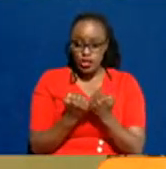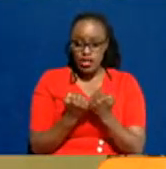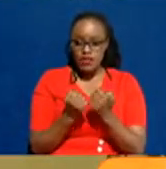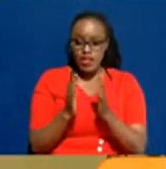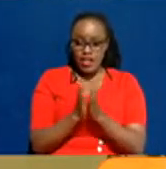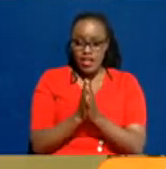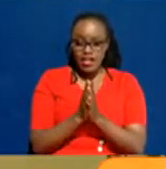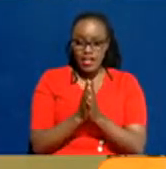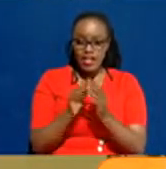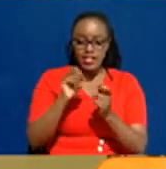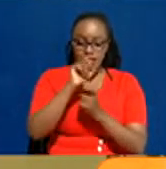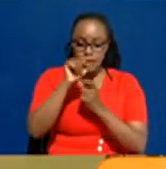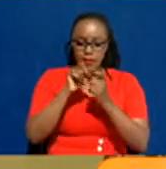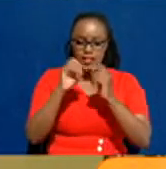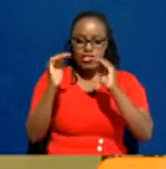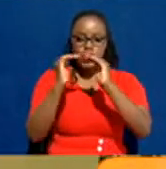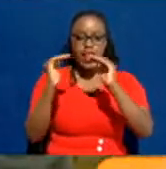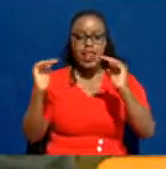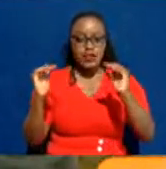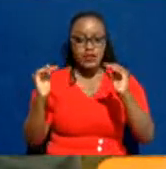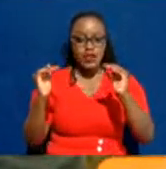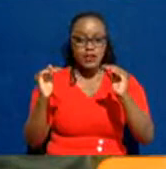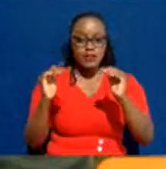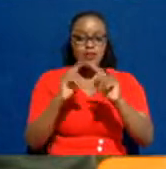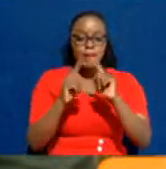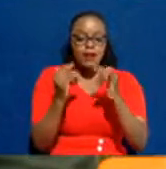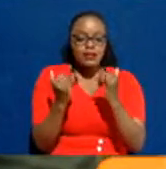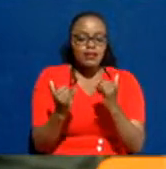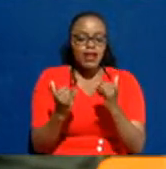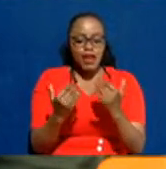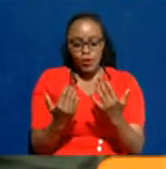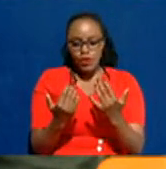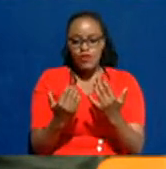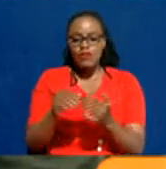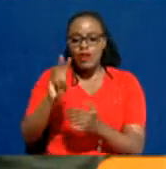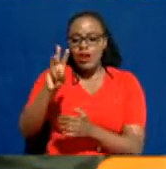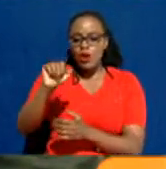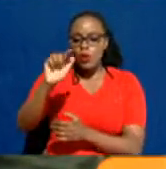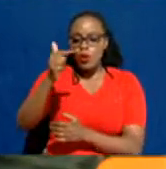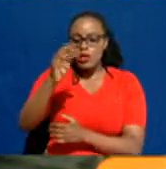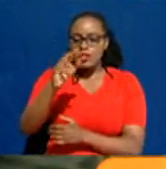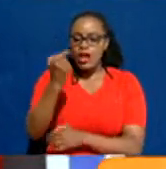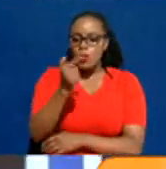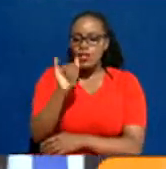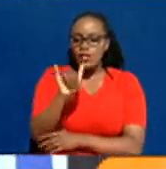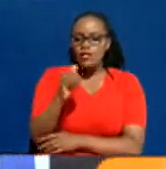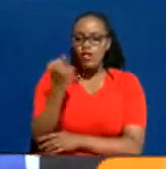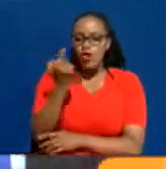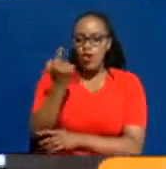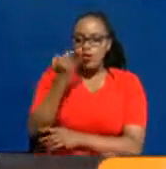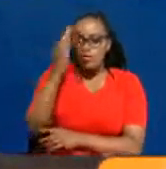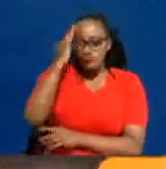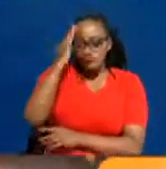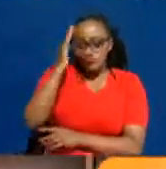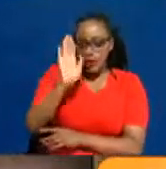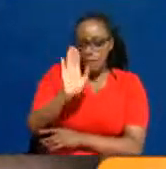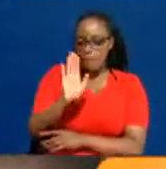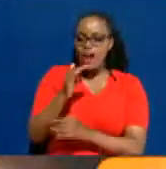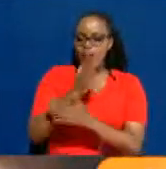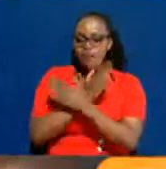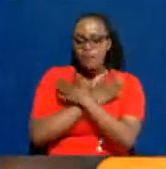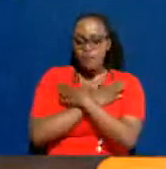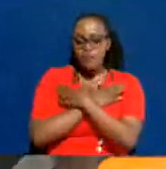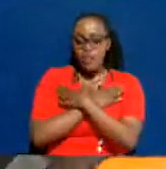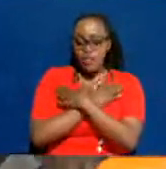at a particular level. Kwa sasa, Mwanda amesalia tu na kumbukumbu za rafiki yake